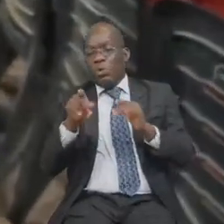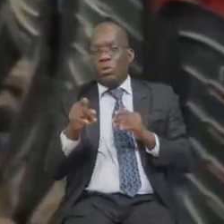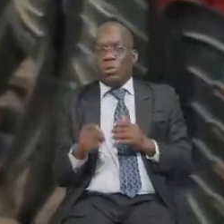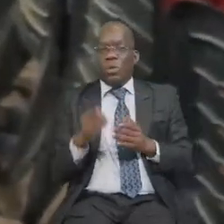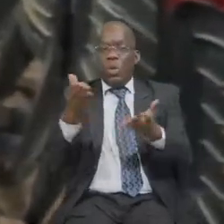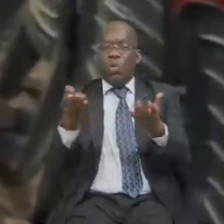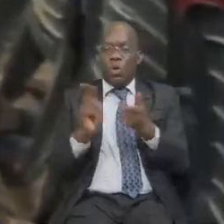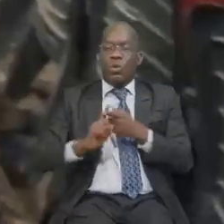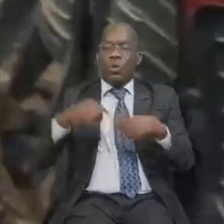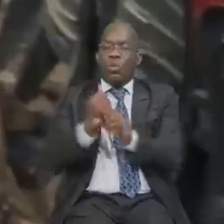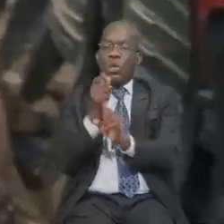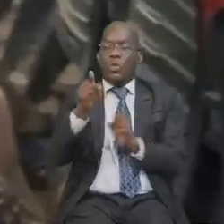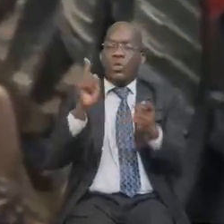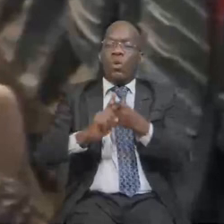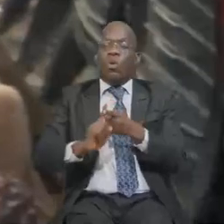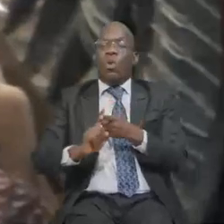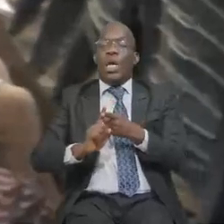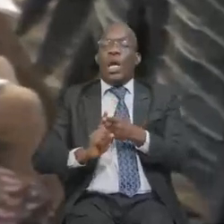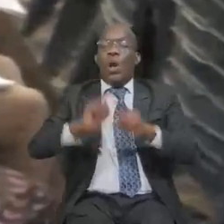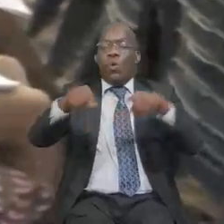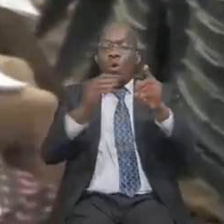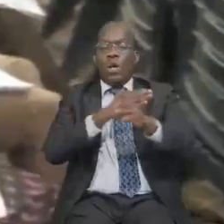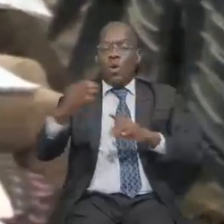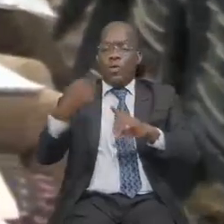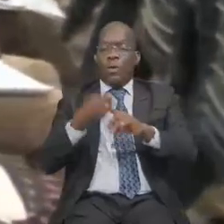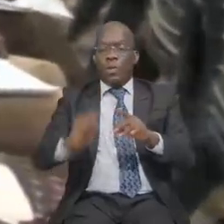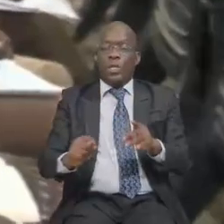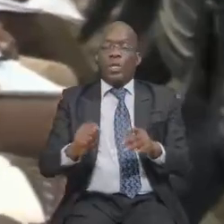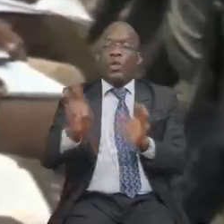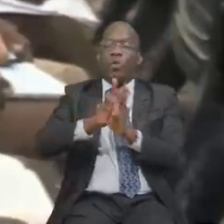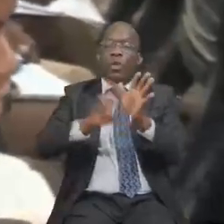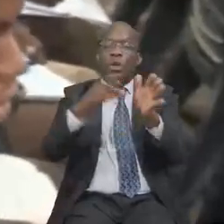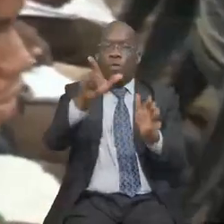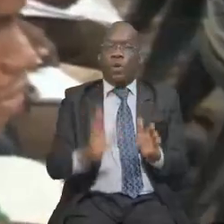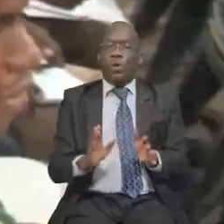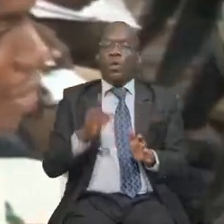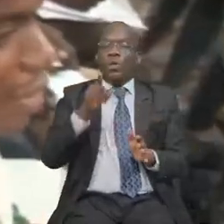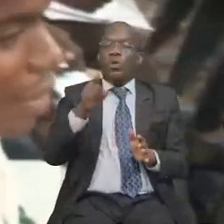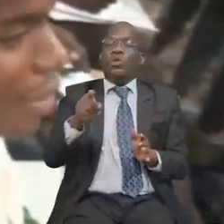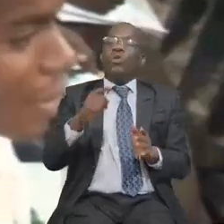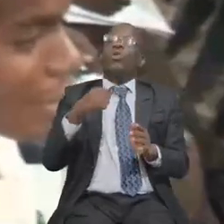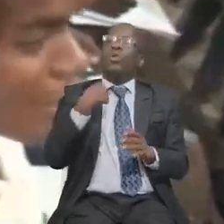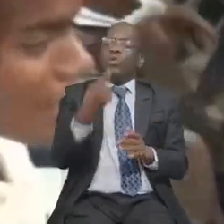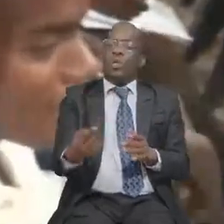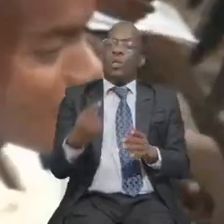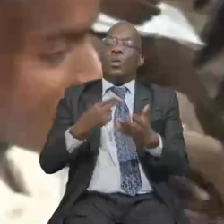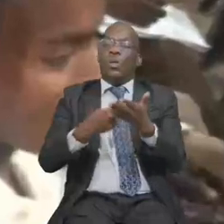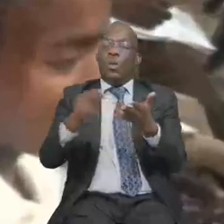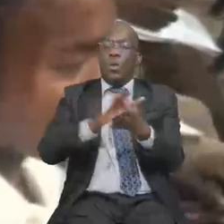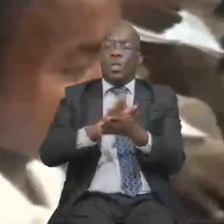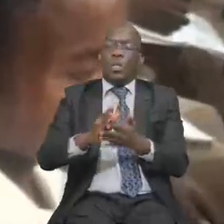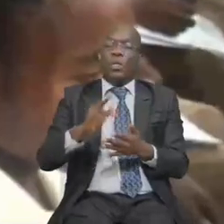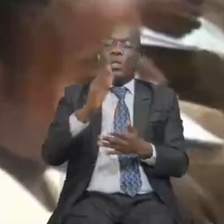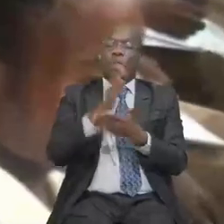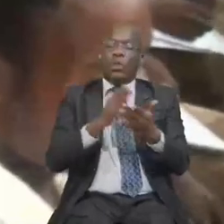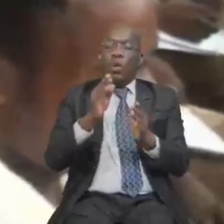voulant, veut que quelque chose quitte ta bouche. Ce qui sort, c'est la sainteté. Quelqu'un te pince. Quelqu'un se moque de